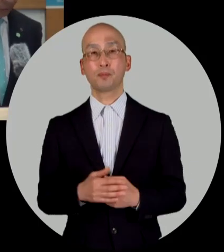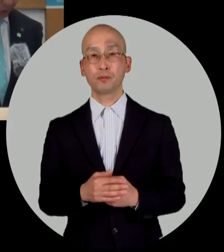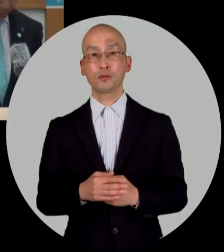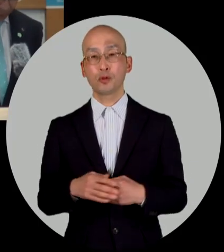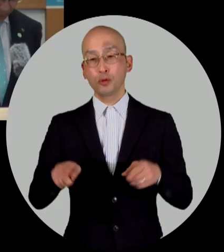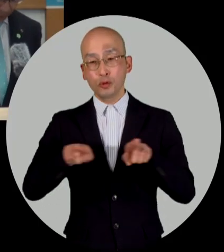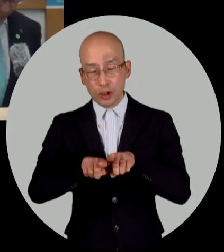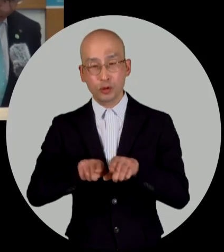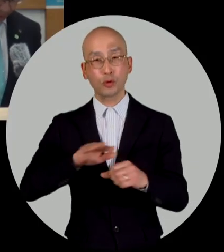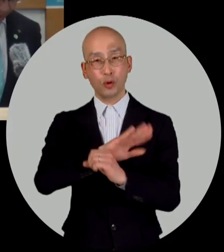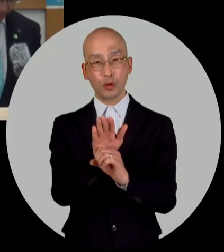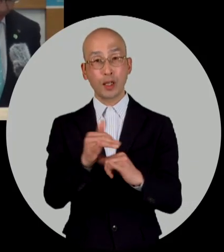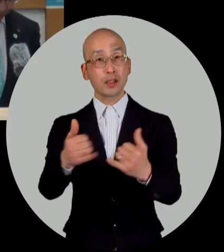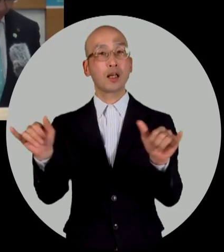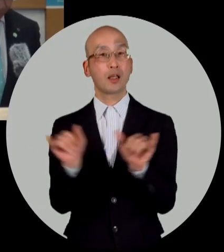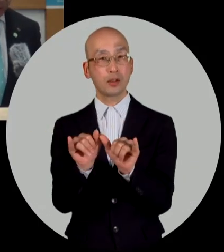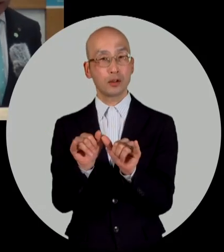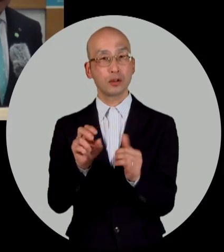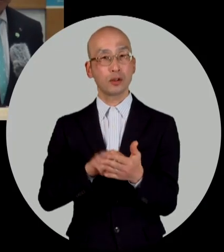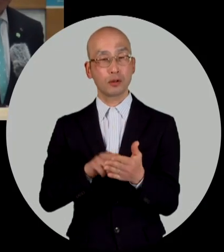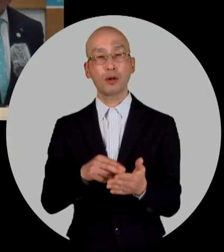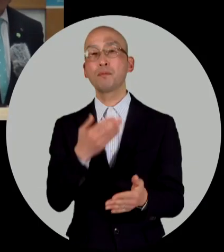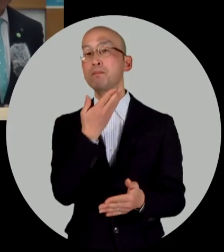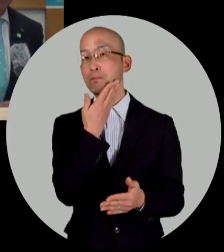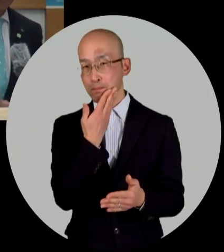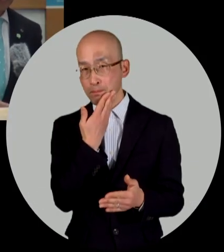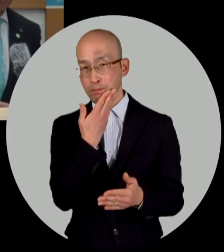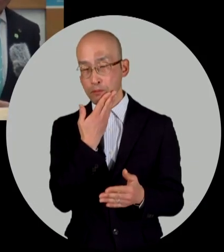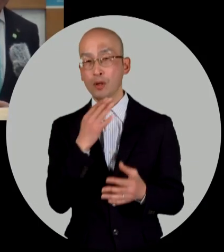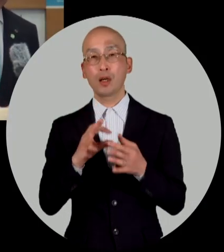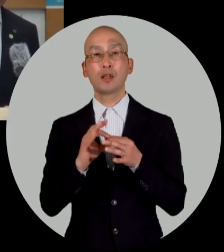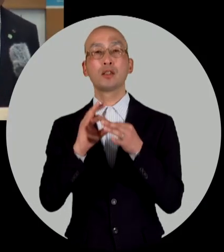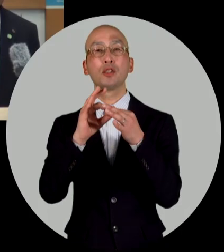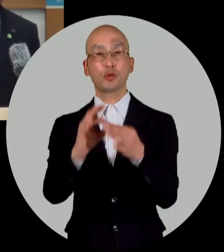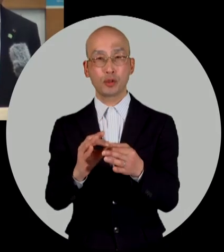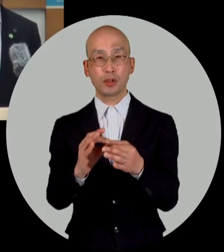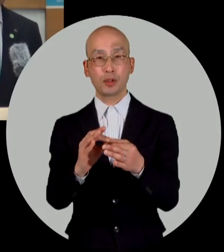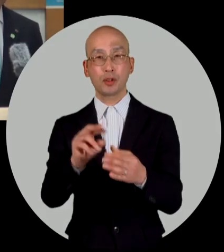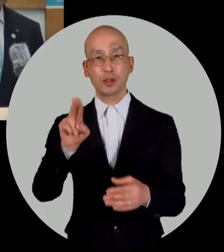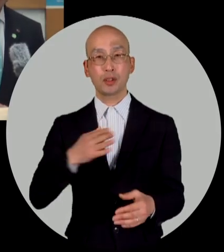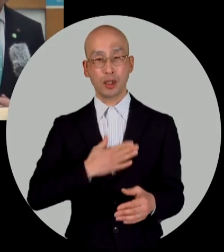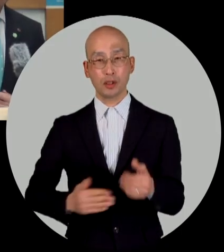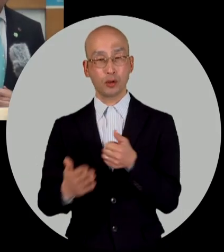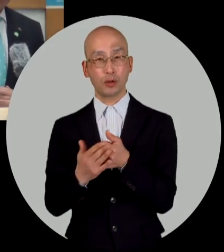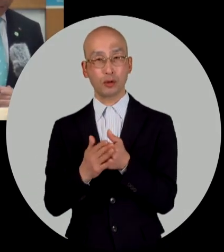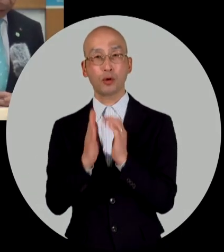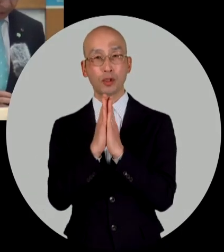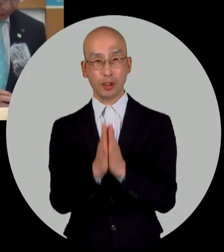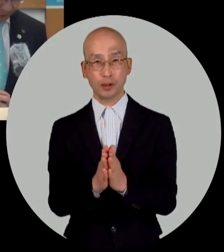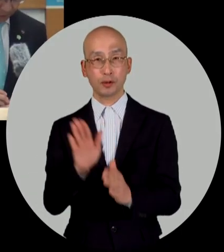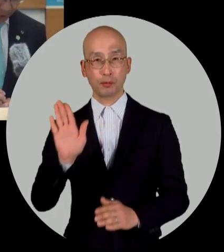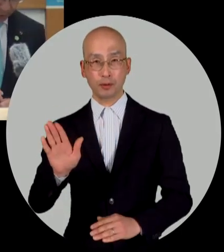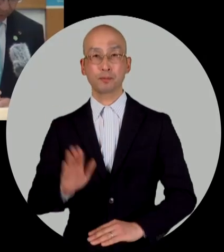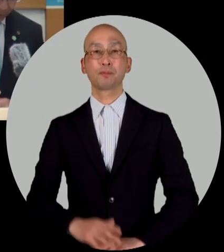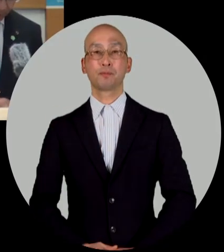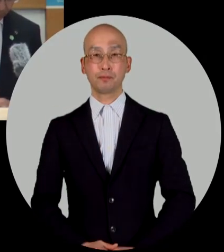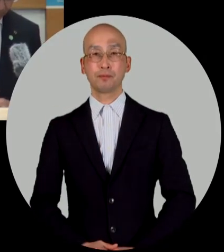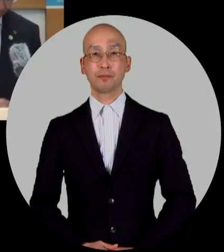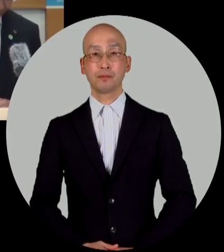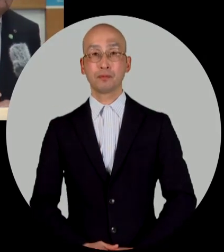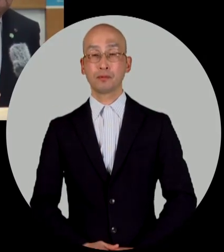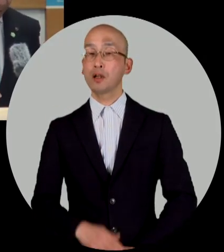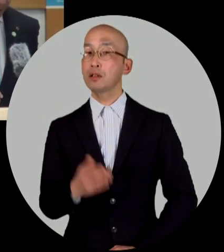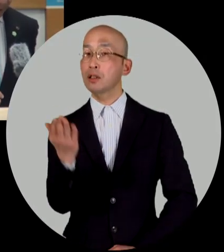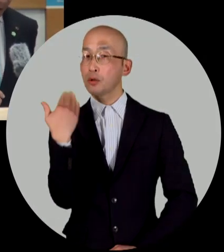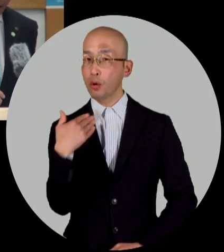会でもぜひとも必要でございますので、引き続きのご理解ご協力をお願いしたいと思っています。なお先ほども言い